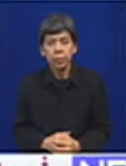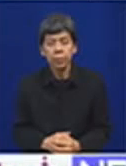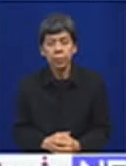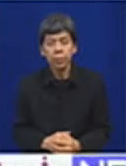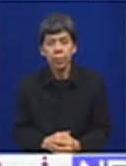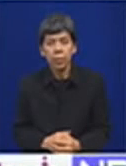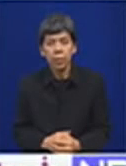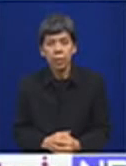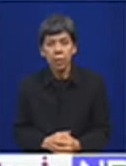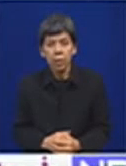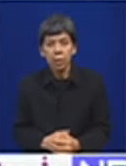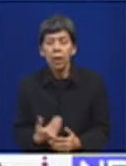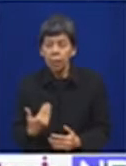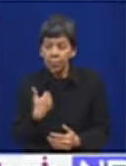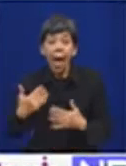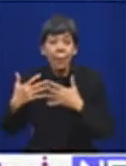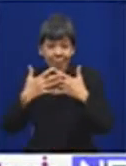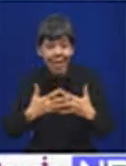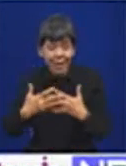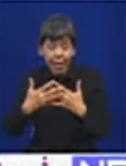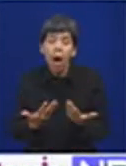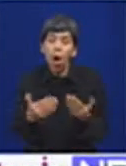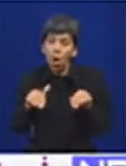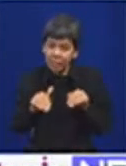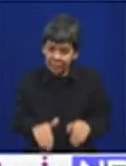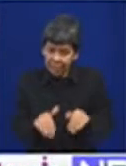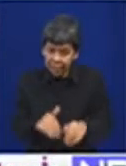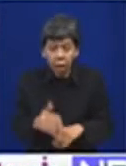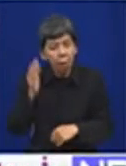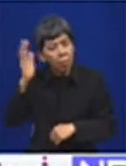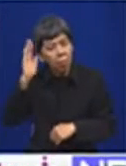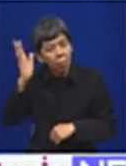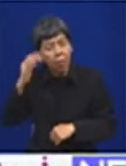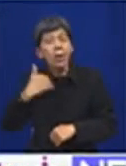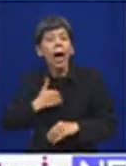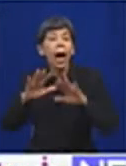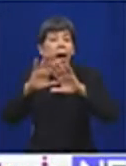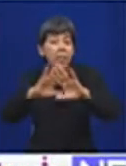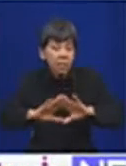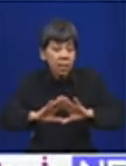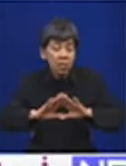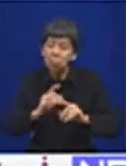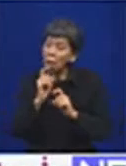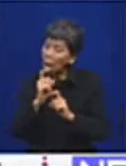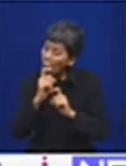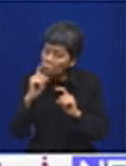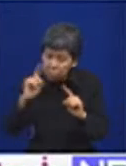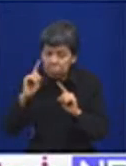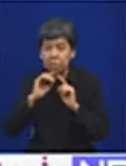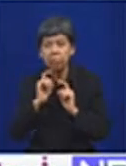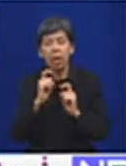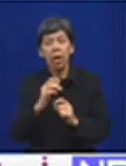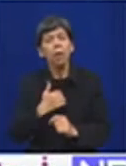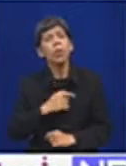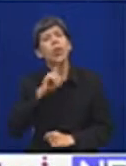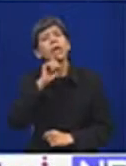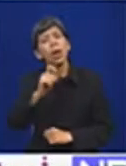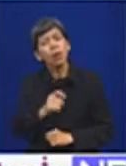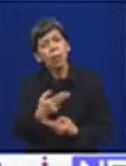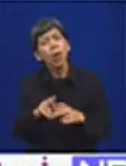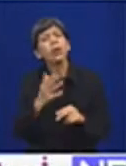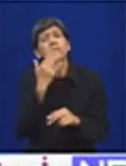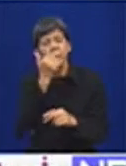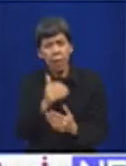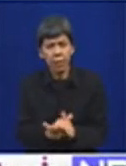นะที่ศูนย์ต่อต้านการร้ายที่สหรัฐอเมริกาที่ออสเตรเลียเขาก็ยกตัวอย่างมาในอาเซียนไทยทั้งอันตรายที่สุดผมถามว่าท่านปล่อยยี่ไม่ได้